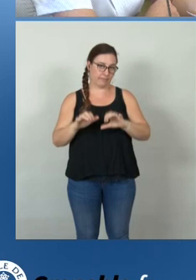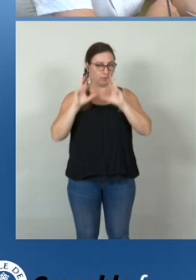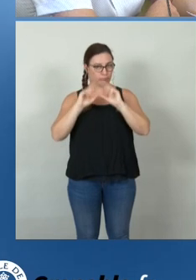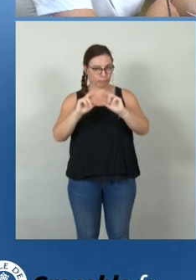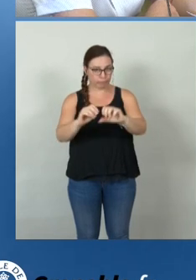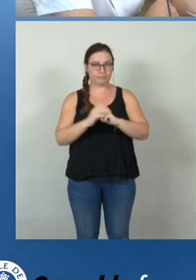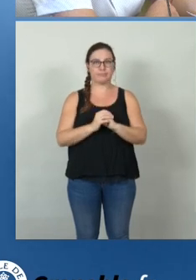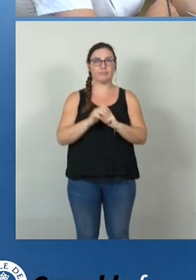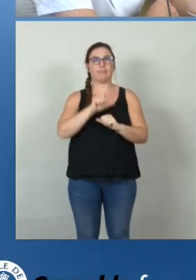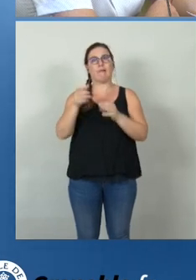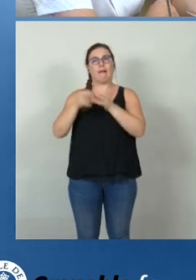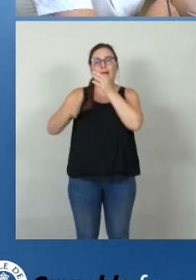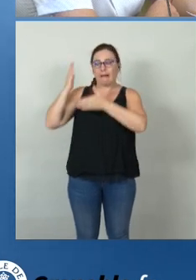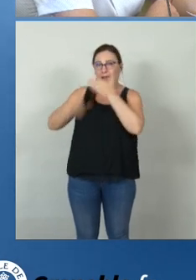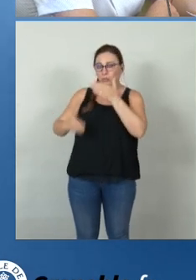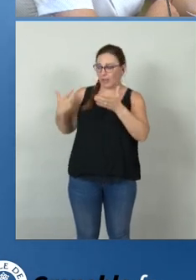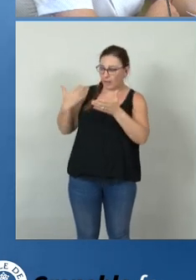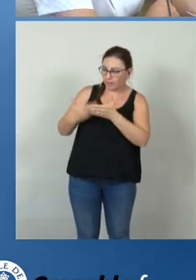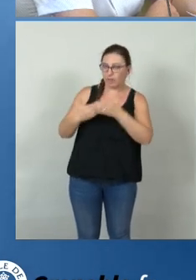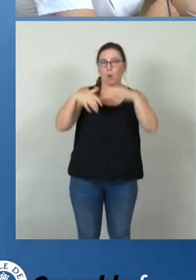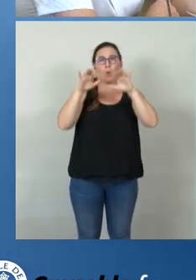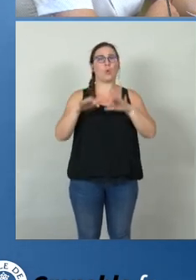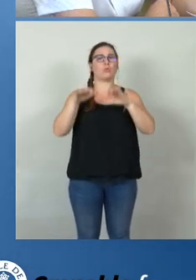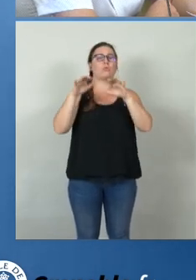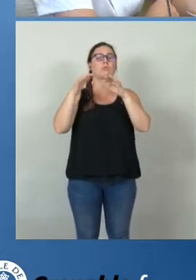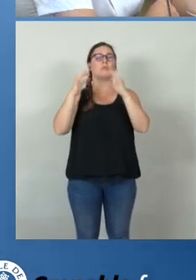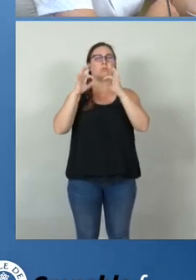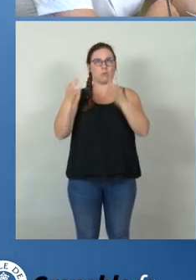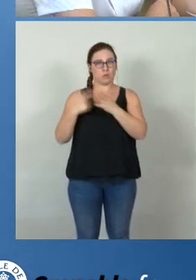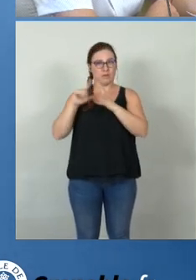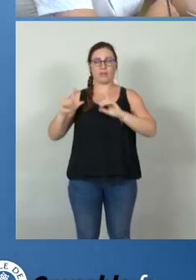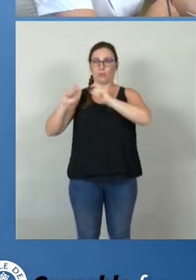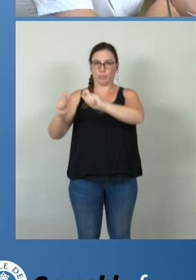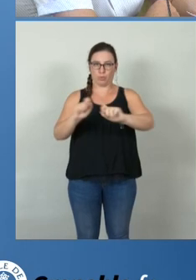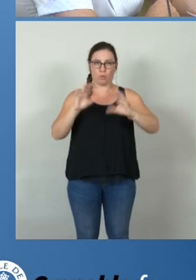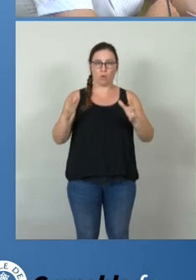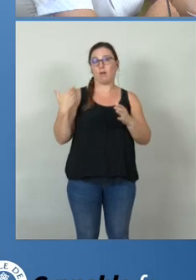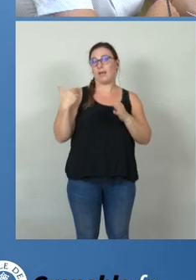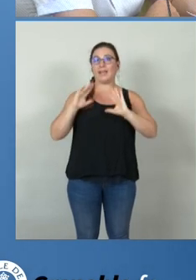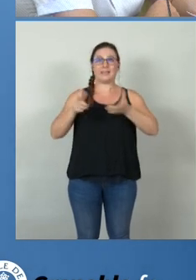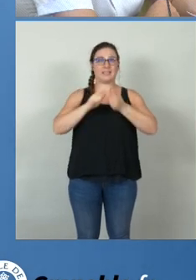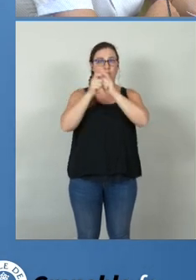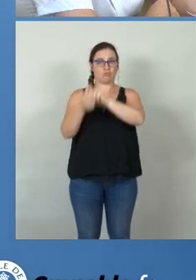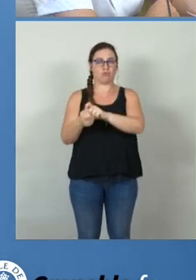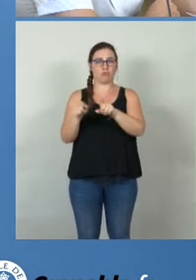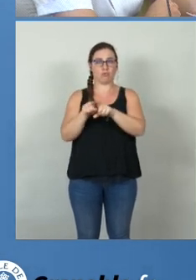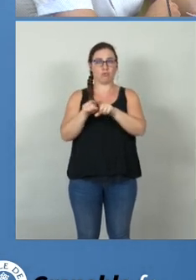l'affectation des résultats constatés aux comptes administratifs 2022 et la décision modificative donc